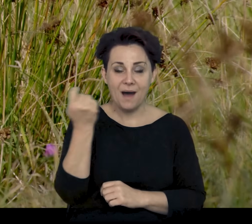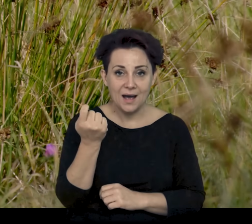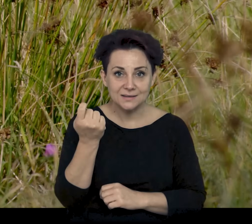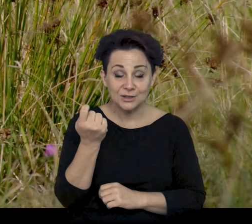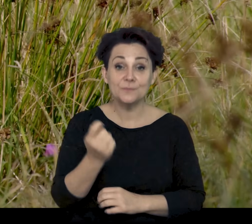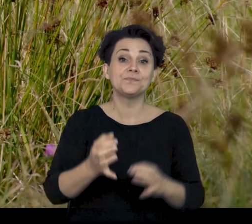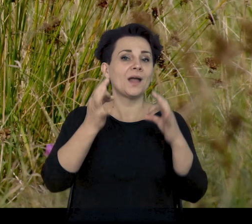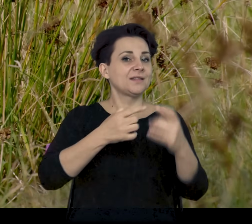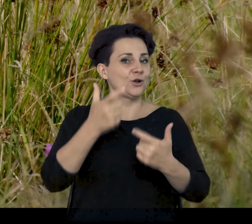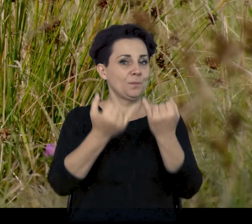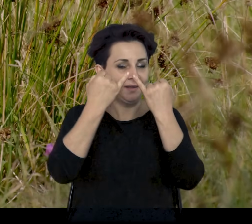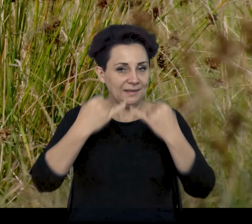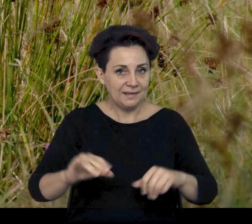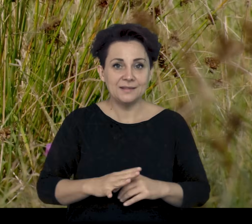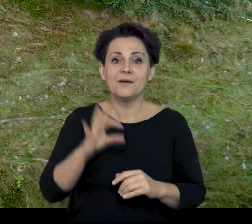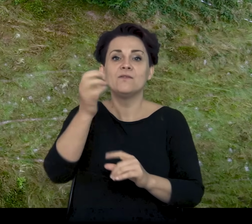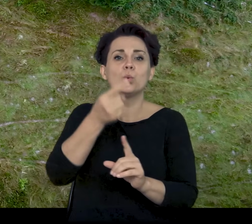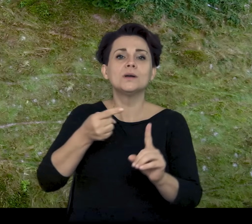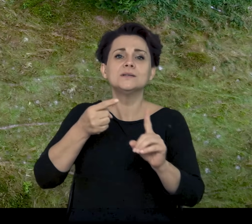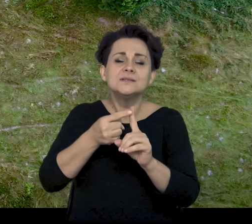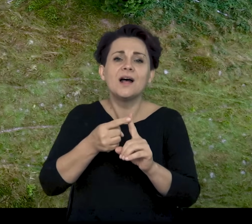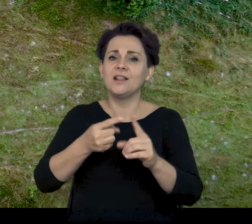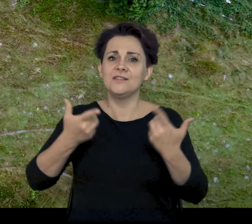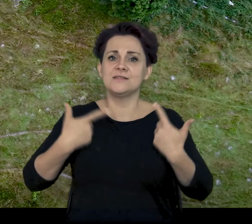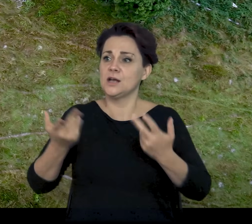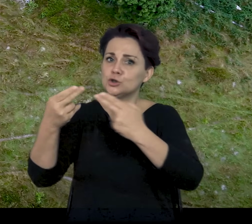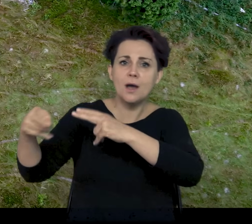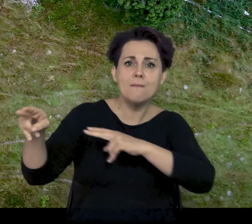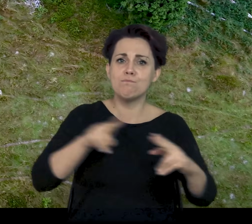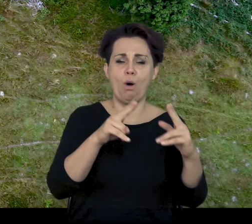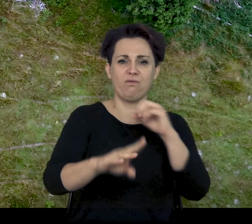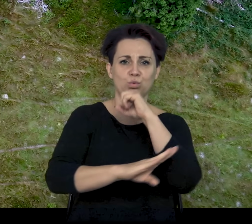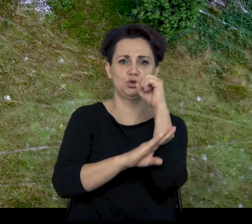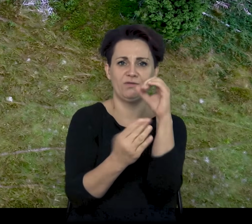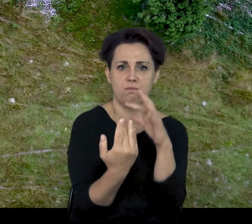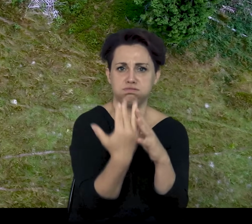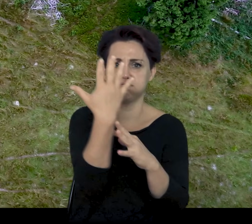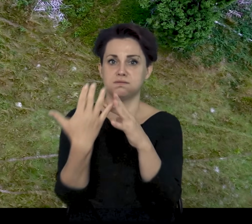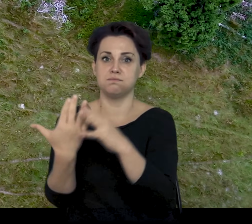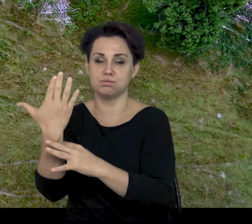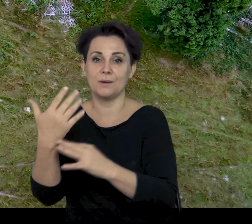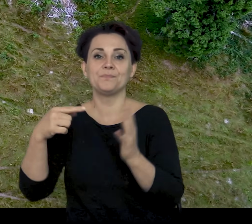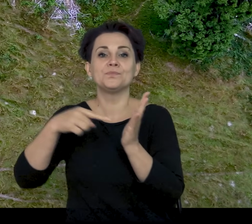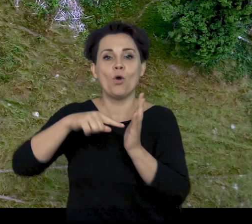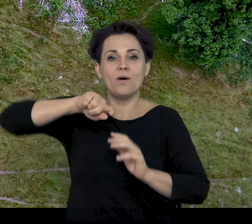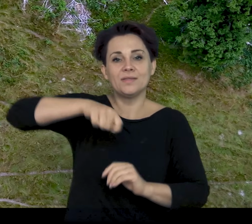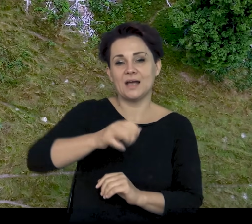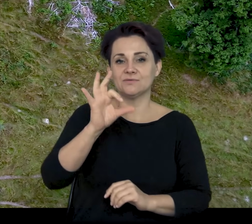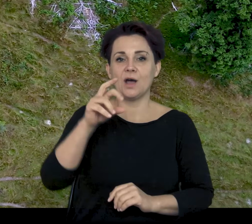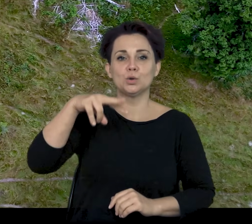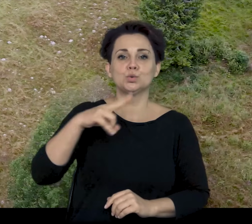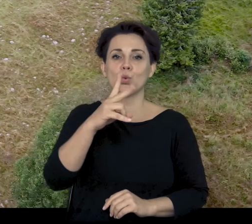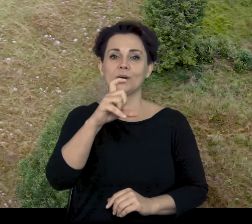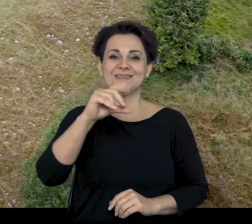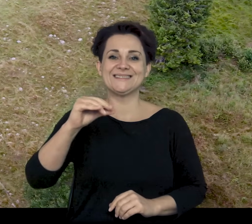inne zabiegi. Ich celem jest zapobieganie sukcesji wtórnej. Tak przyrodnicy nazywają proces